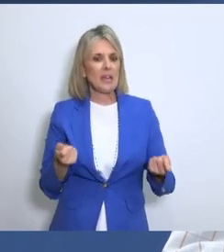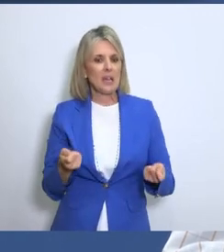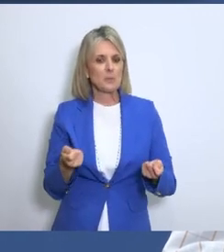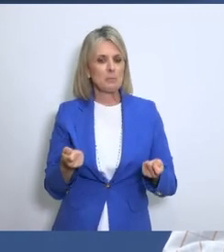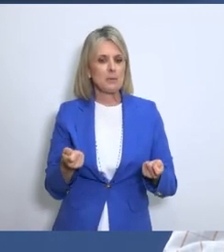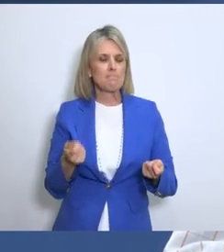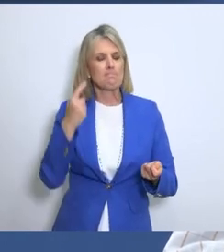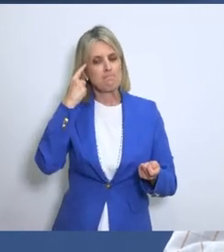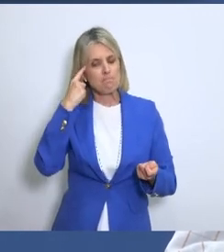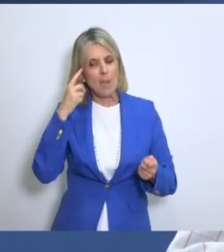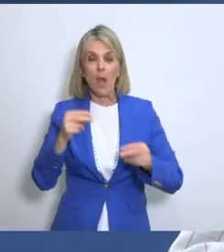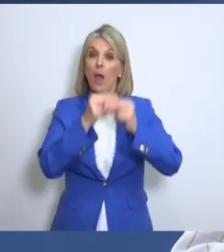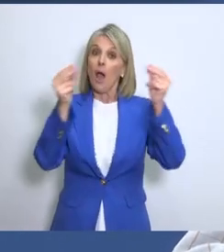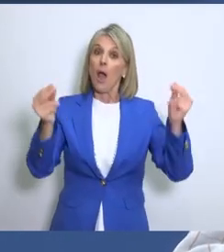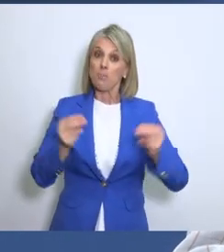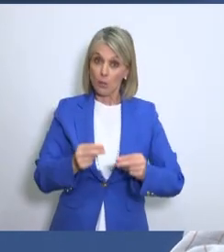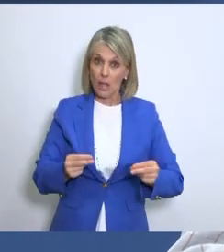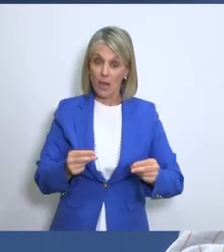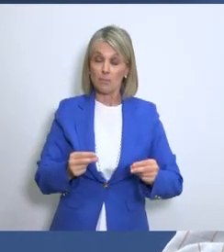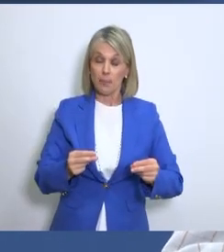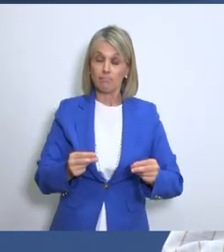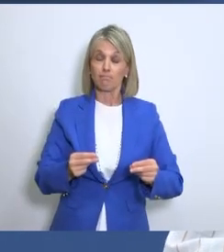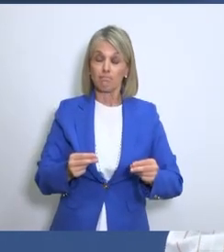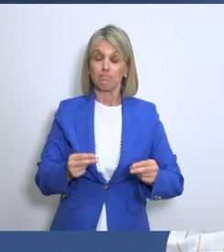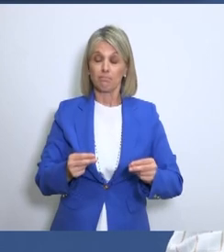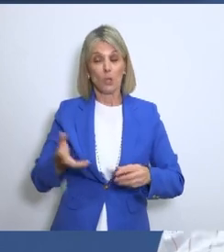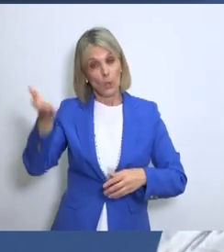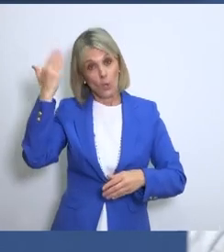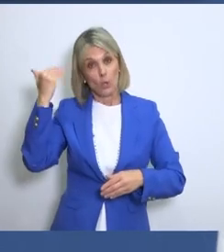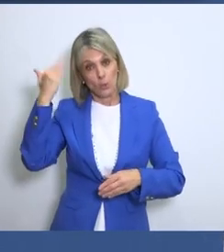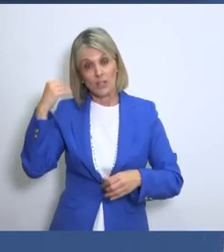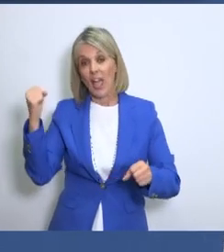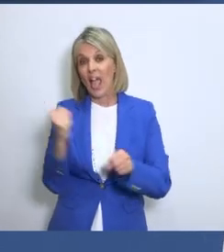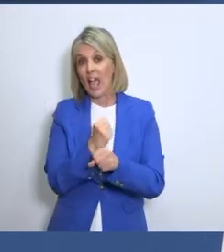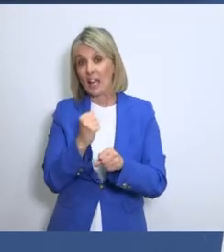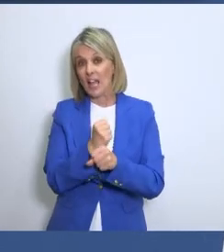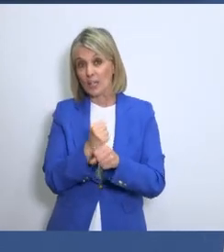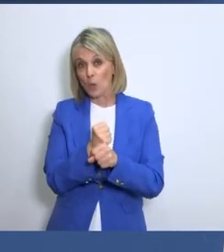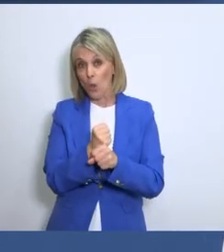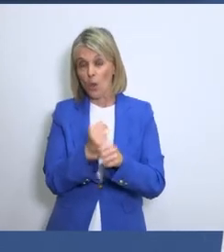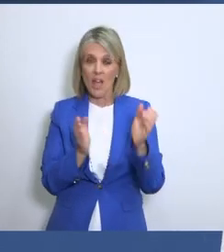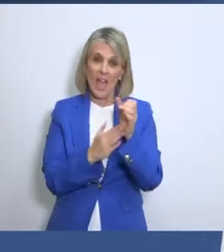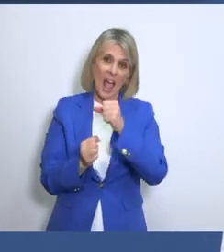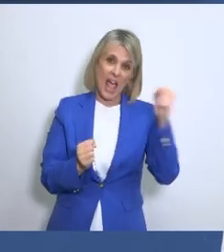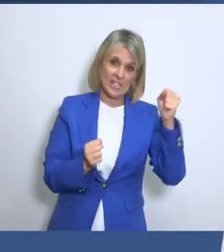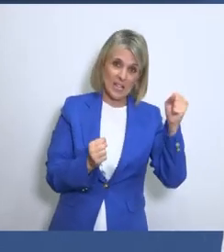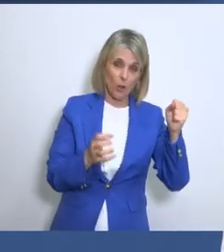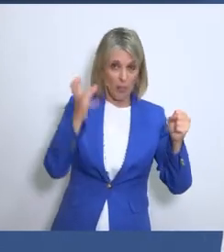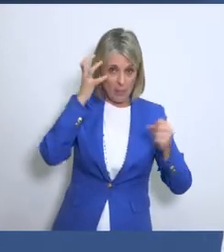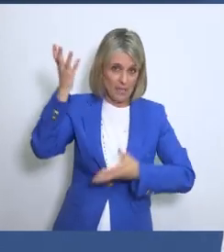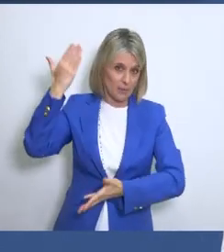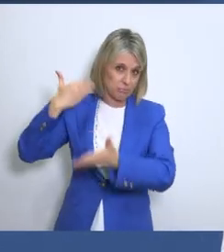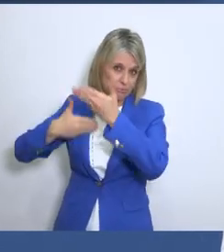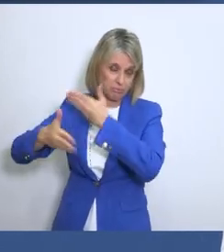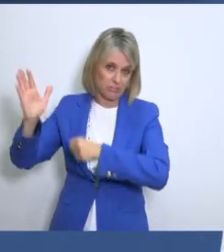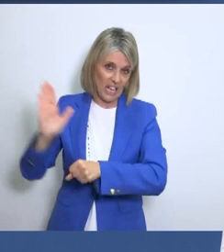αποτέλεσμα όλες αυτές τις τραγικές ήττες που γνώρισε το εργατικό κίνημα και η αριστερά στη χώρα μας όλα αυτά τα